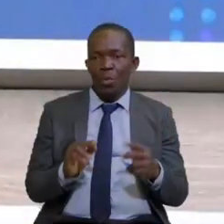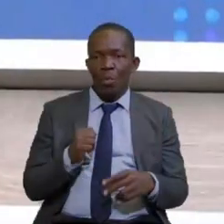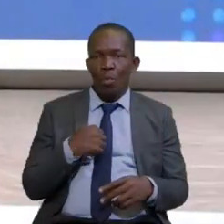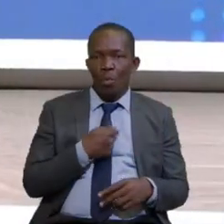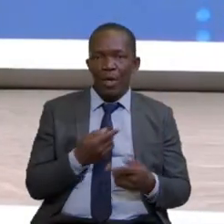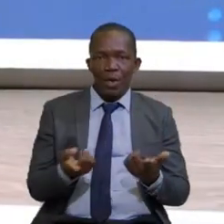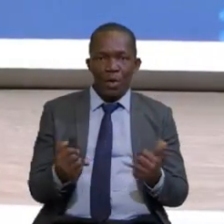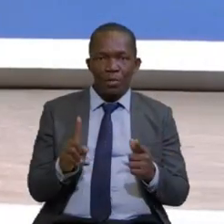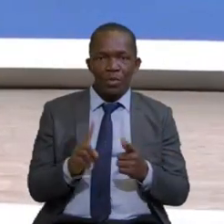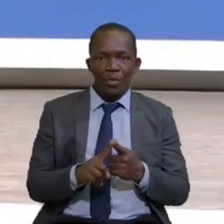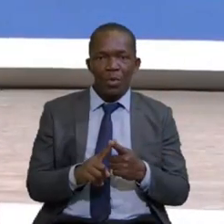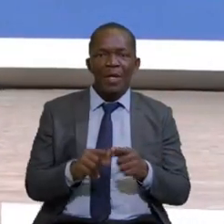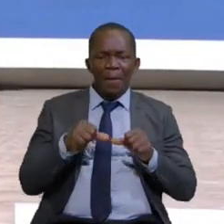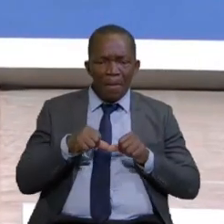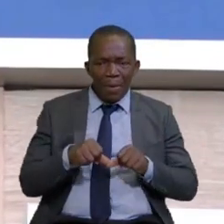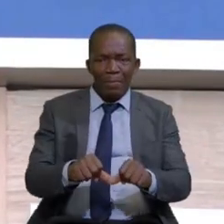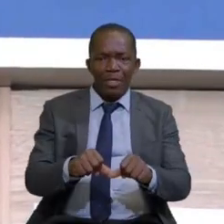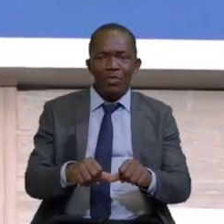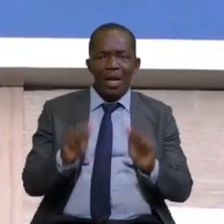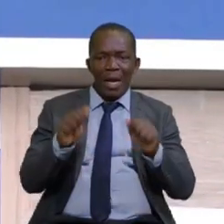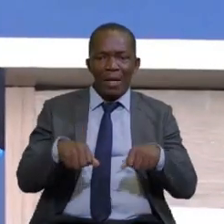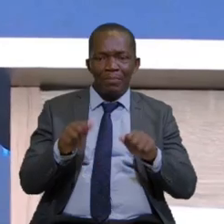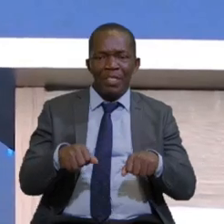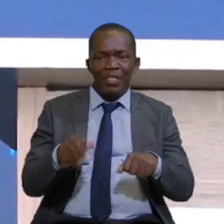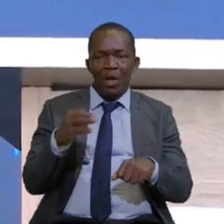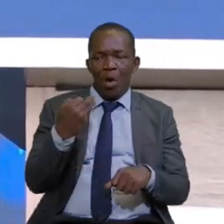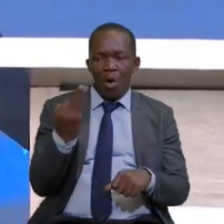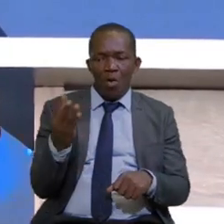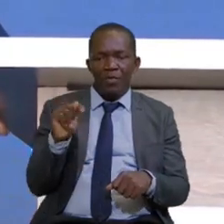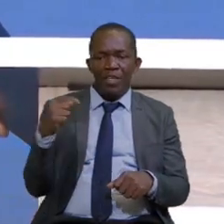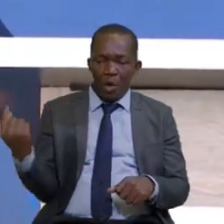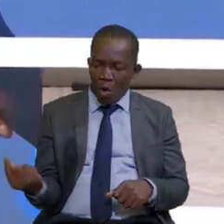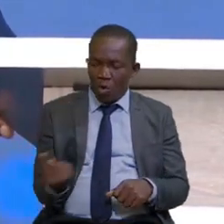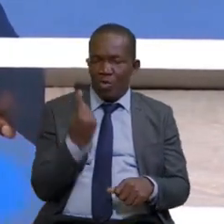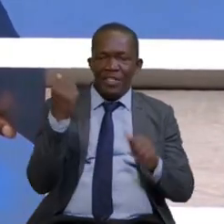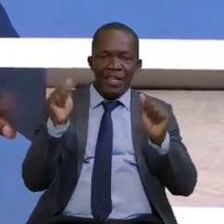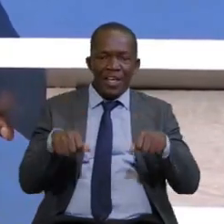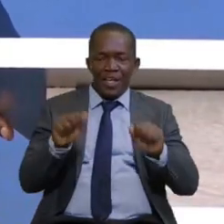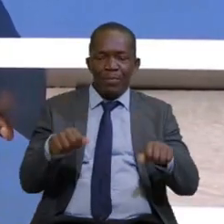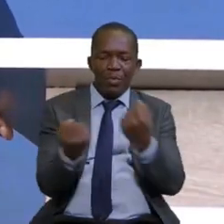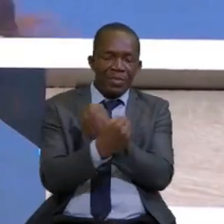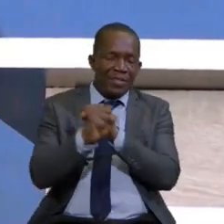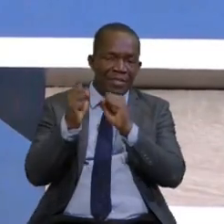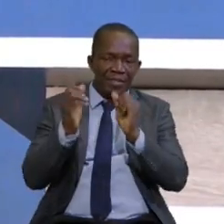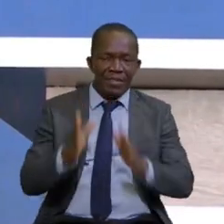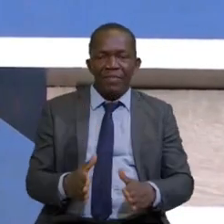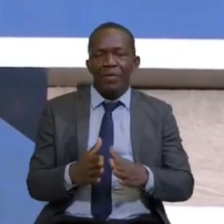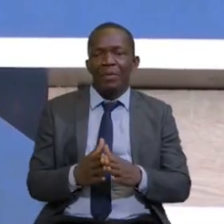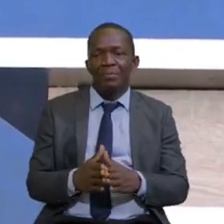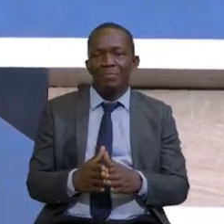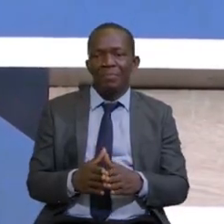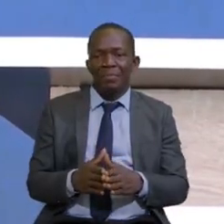la capacité perpétuelle du Sauveur, toujours capable. Vous